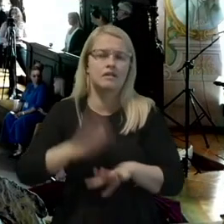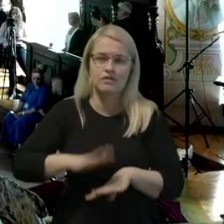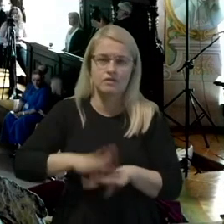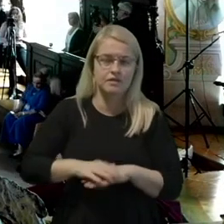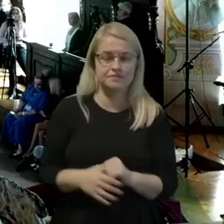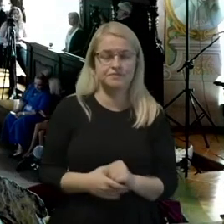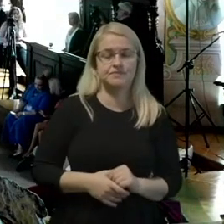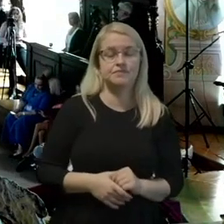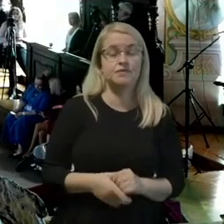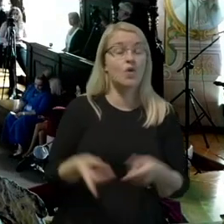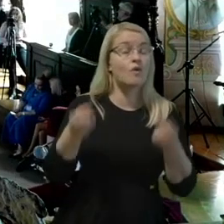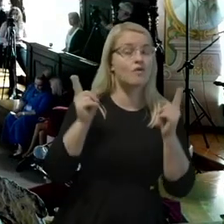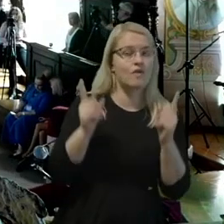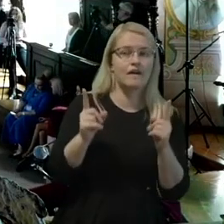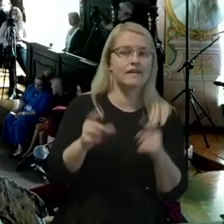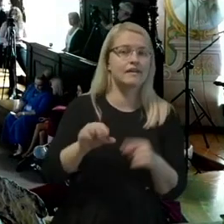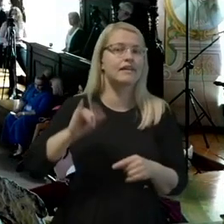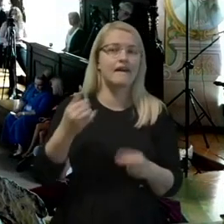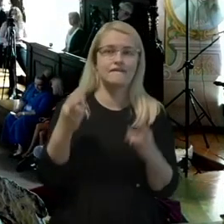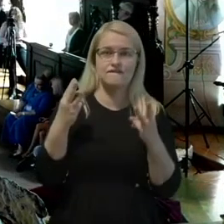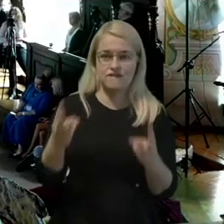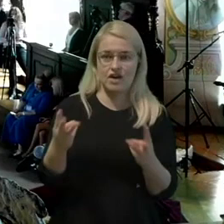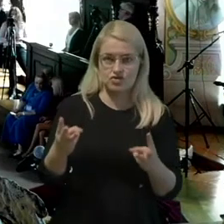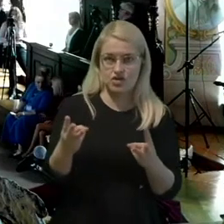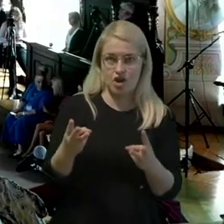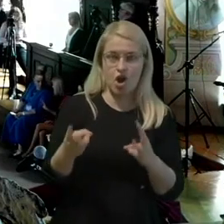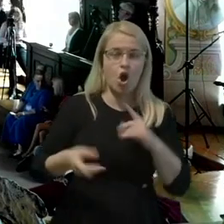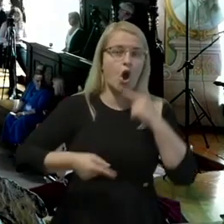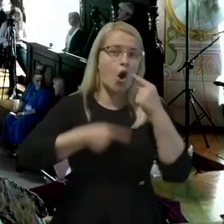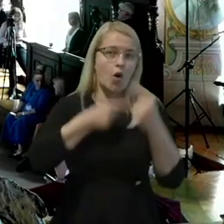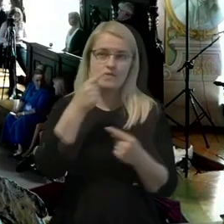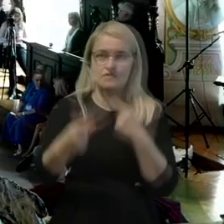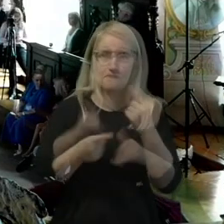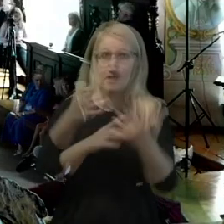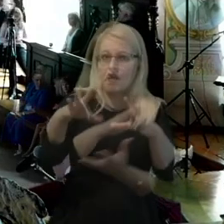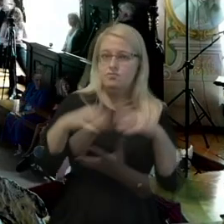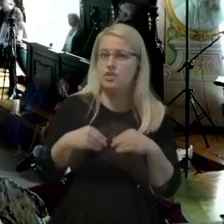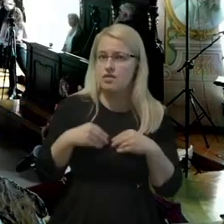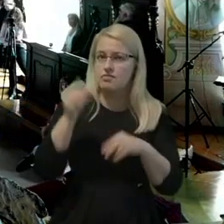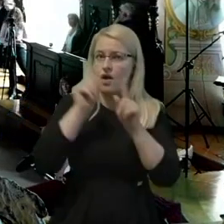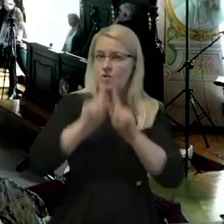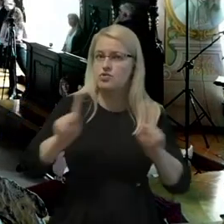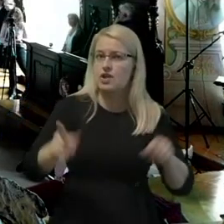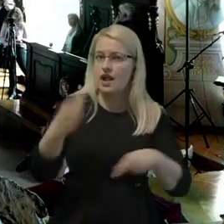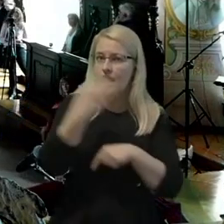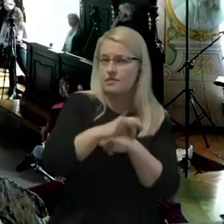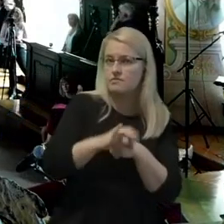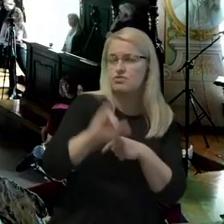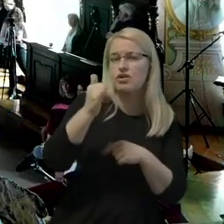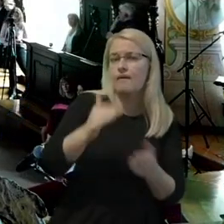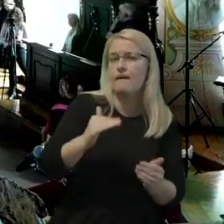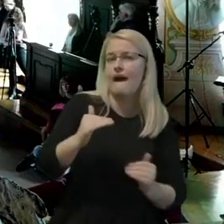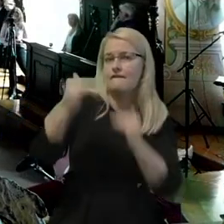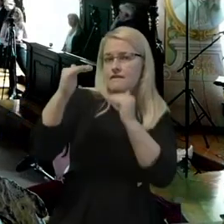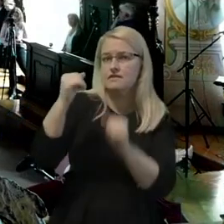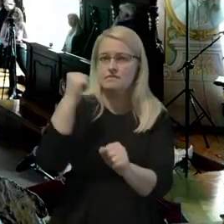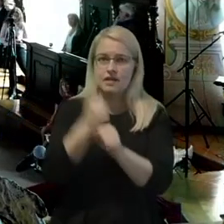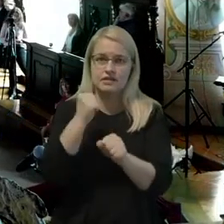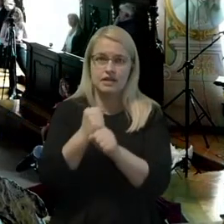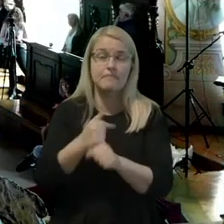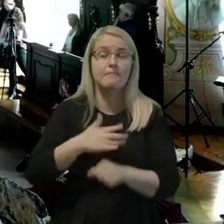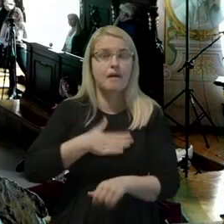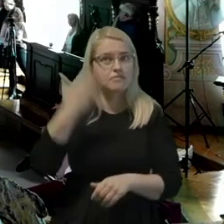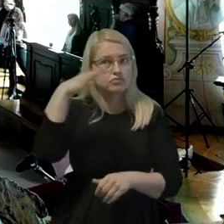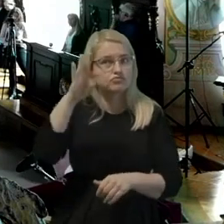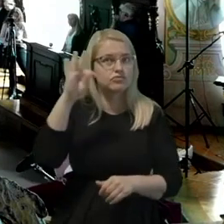uwagę, jak ważna jest rzetelność w opisywaniu rzeczywistości. Mam nadzieję, że te działania, choć w